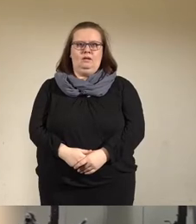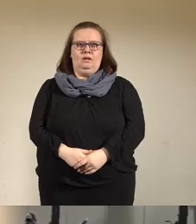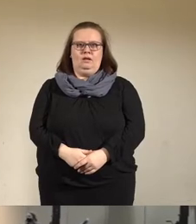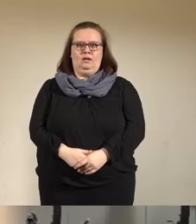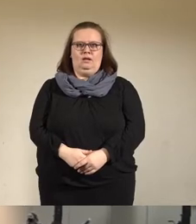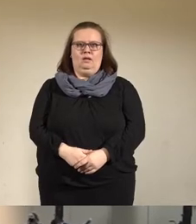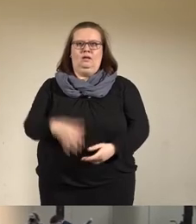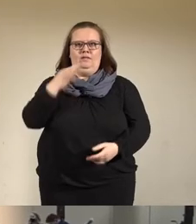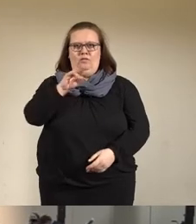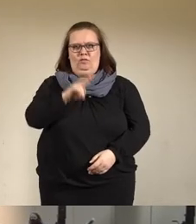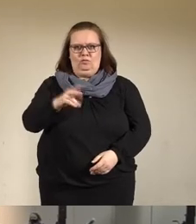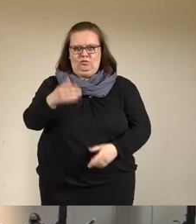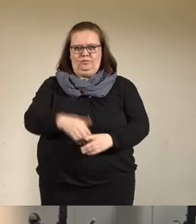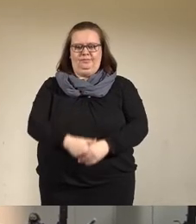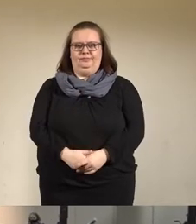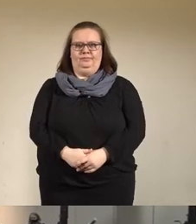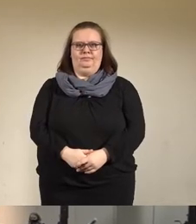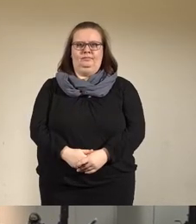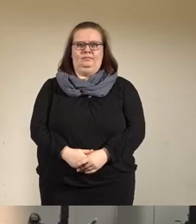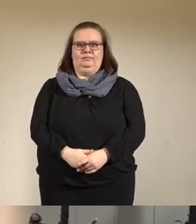Geschäftsordnung, Frau Frohwieser.